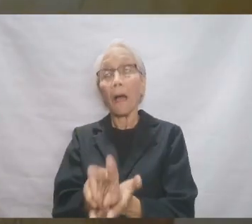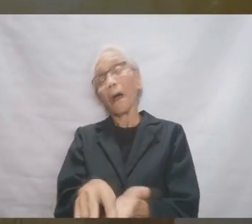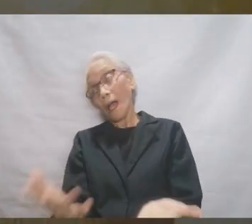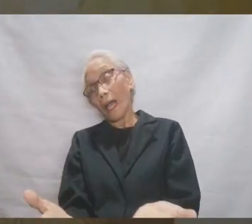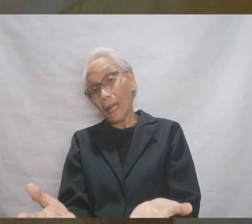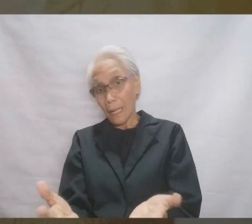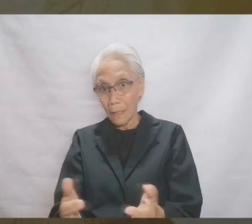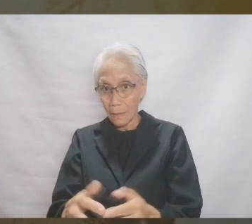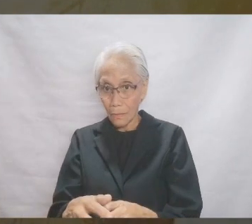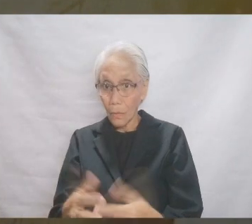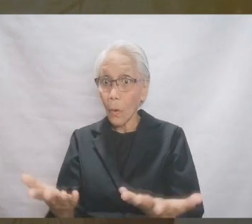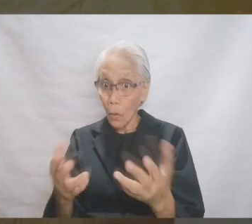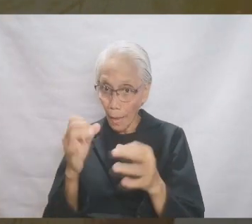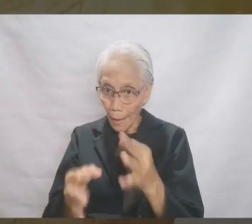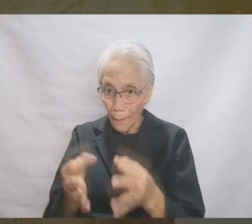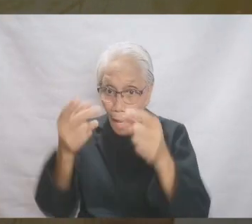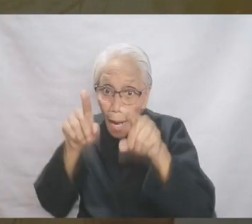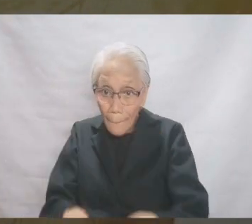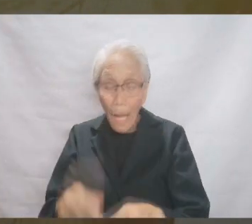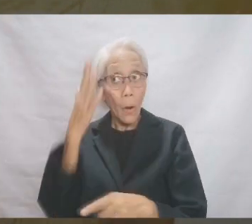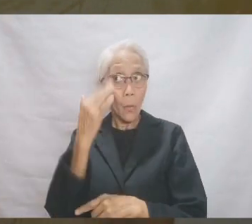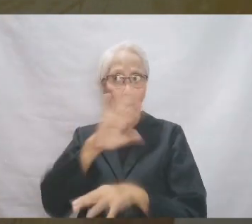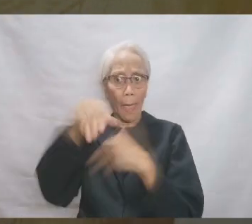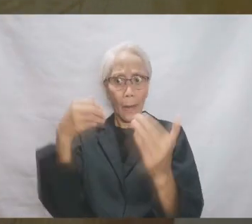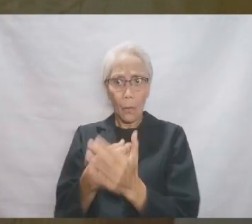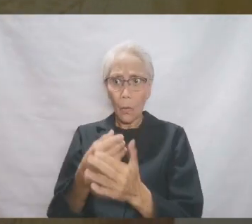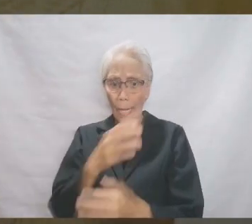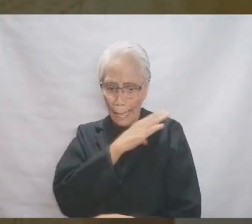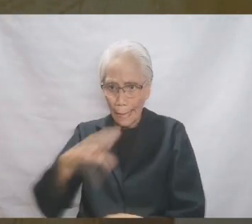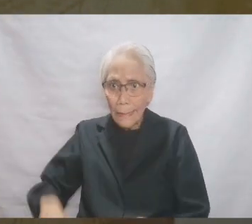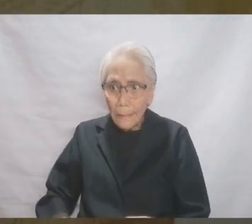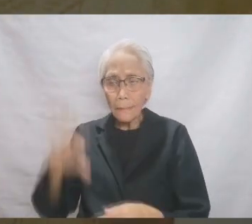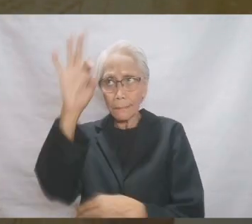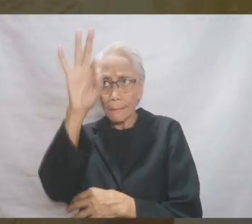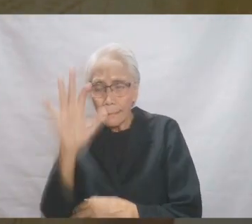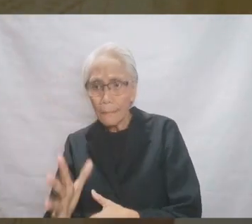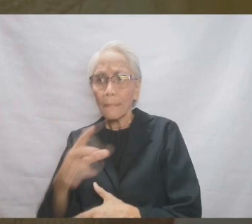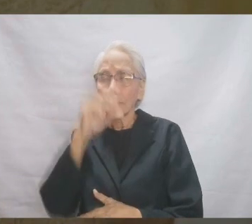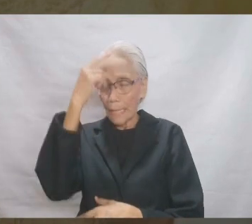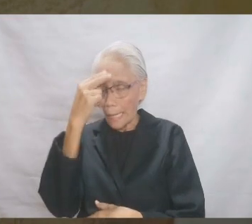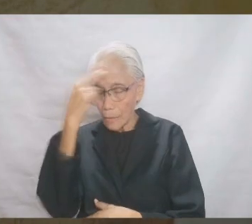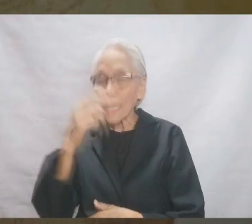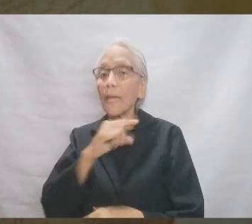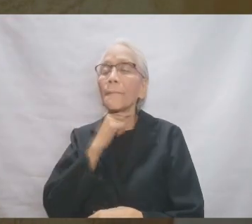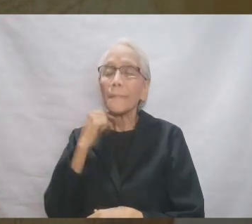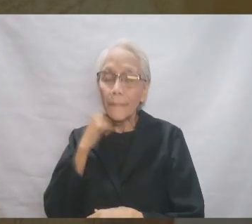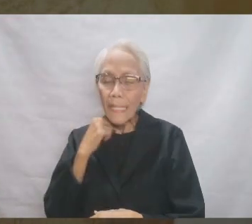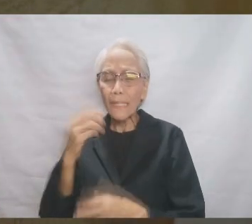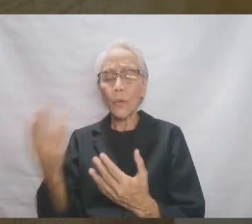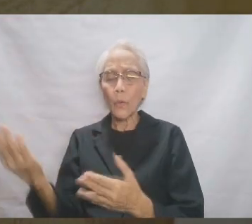mabubuwal siya? Aba, eh kung ganun pala, bakit kaya hindi mag-gather ang lahat ng mga Christian pastors at Catholic